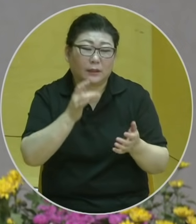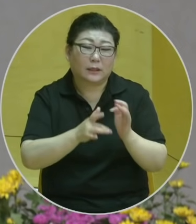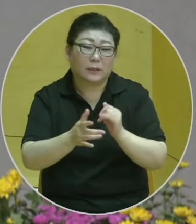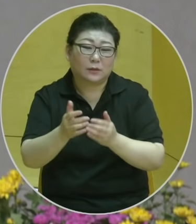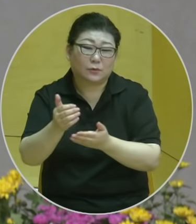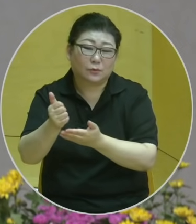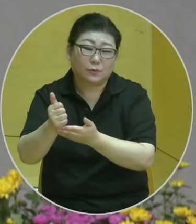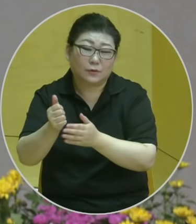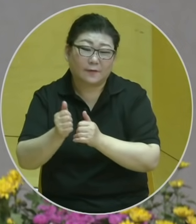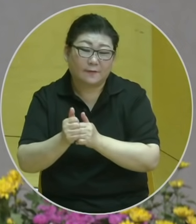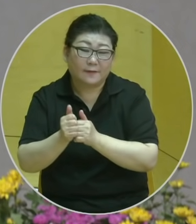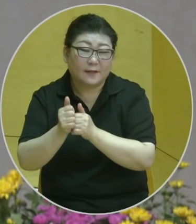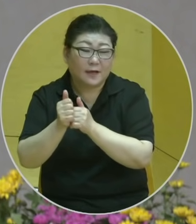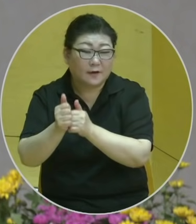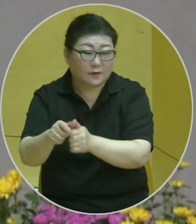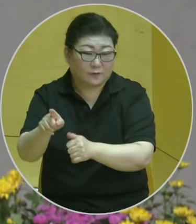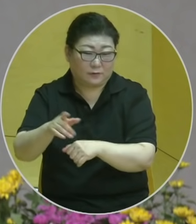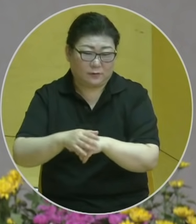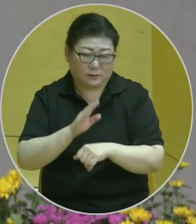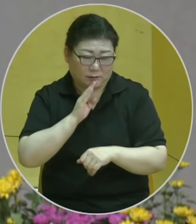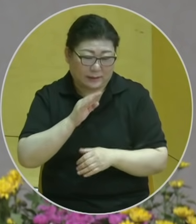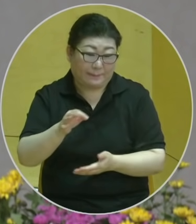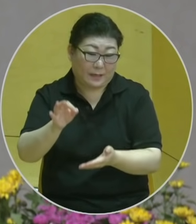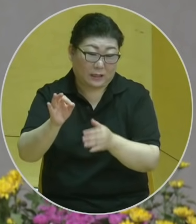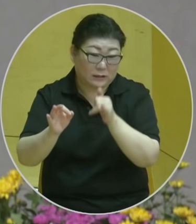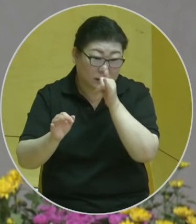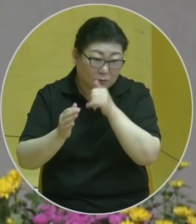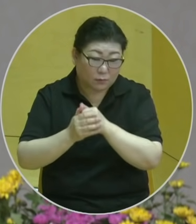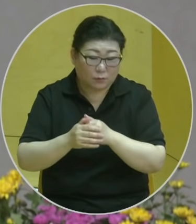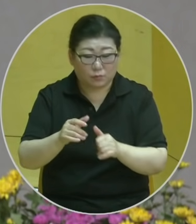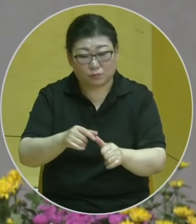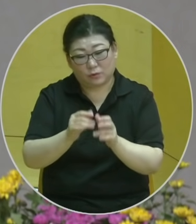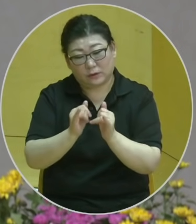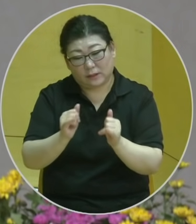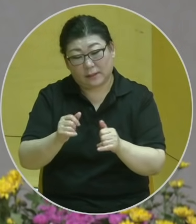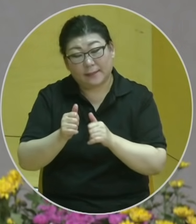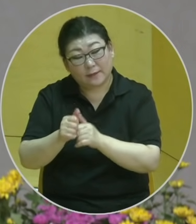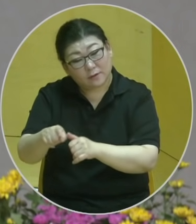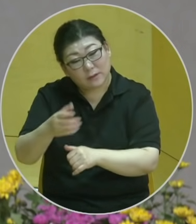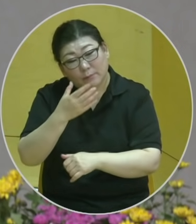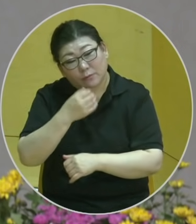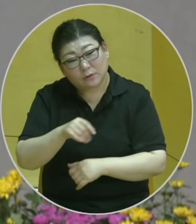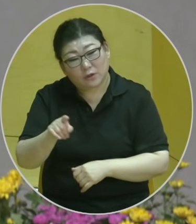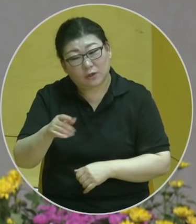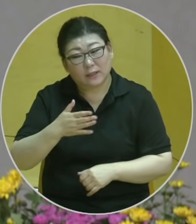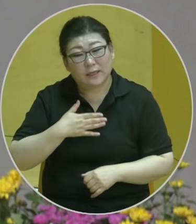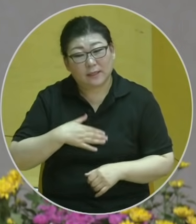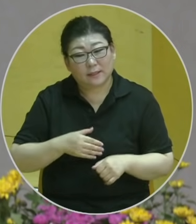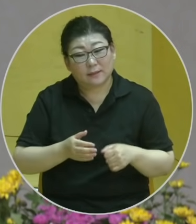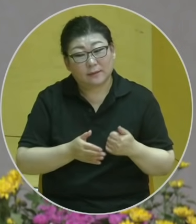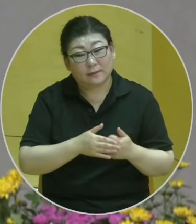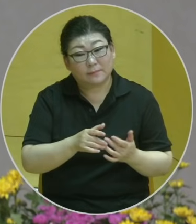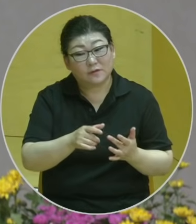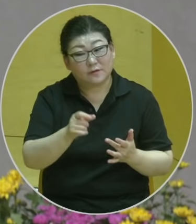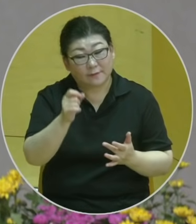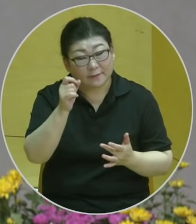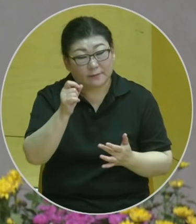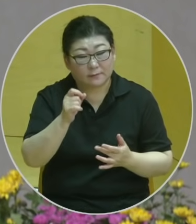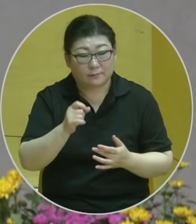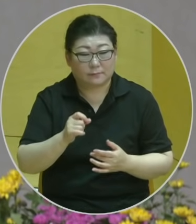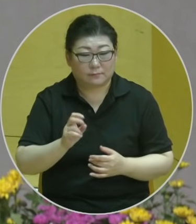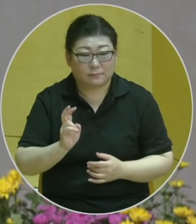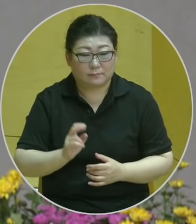그리스도를 따르는 것이 참으로 가치 있고 그 메시아를 따르는 것이 복된 것이라는 것을 알기 때문에 선택하고 살았던 것